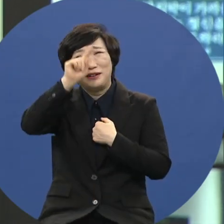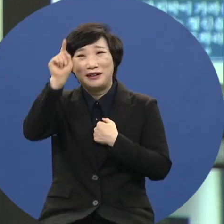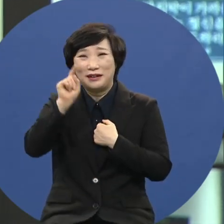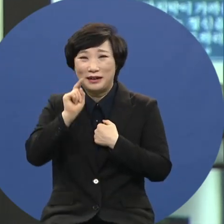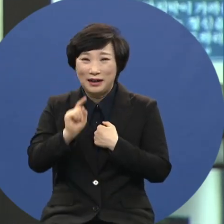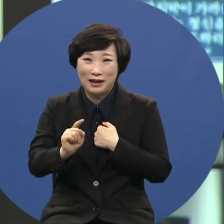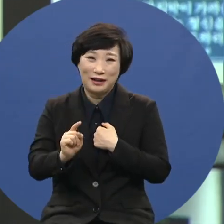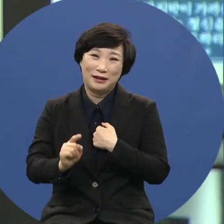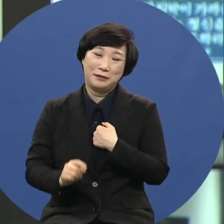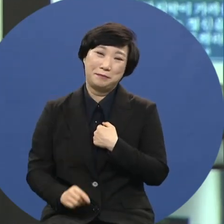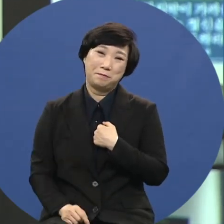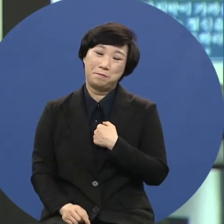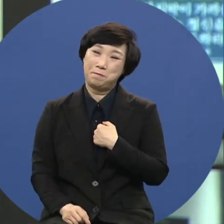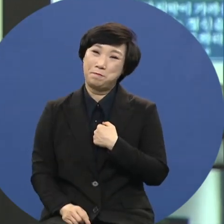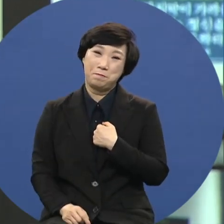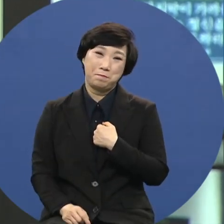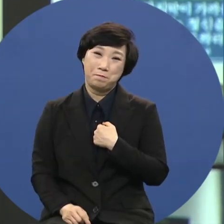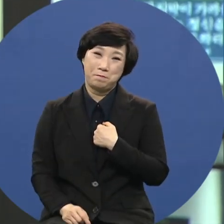어쩌다가.